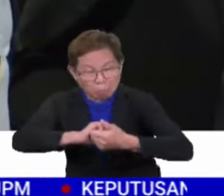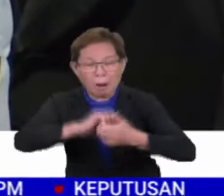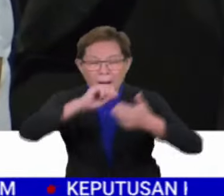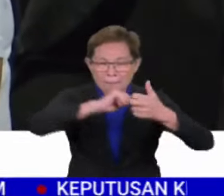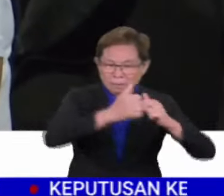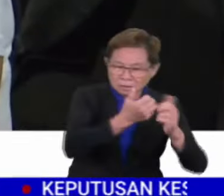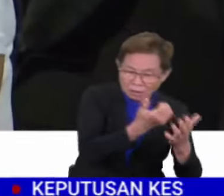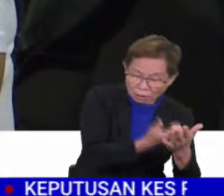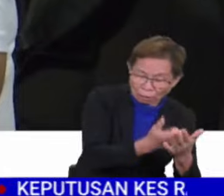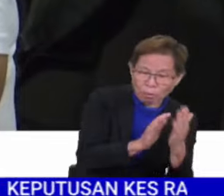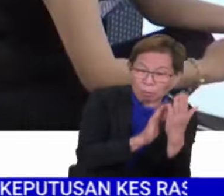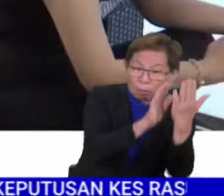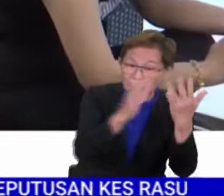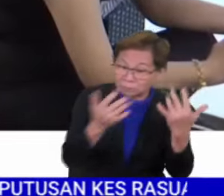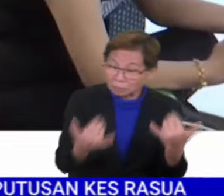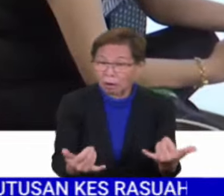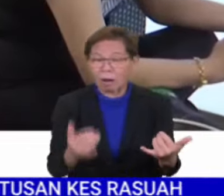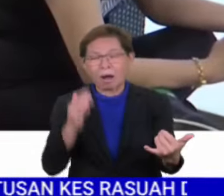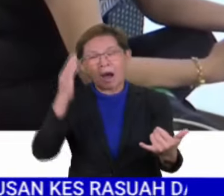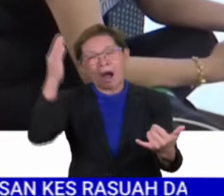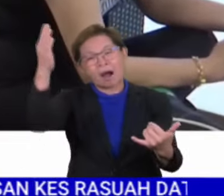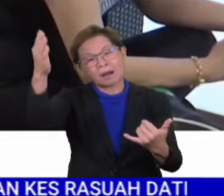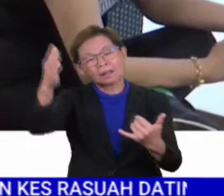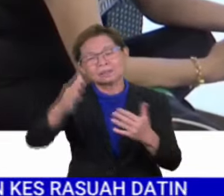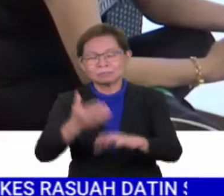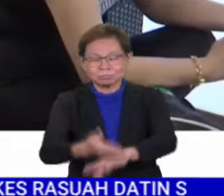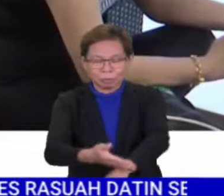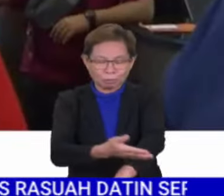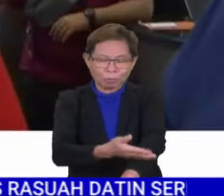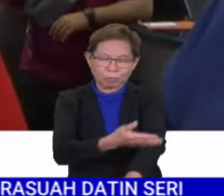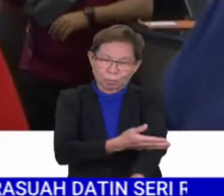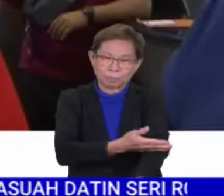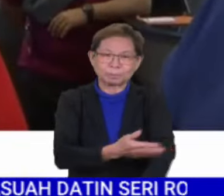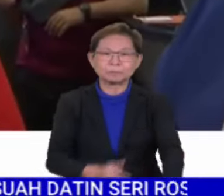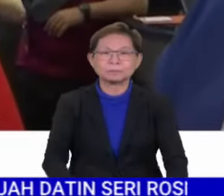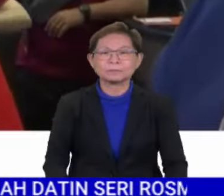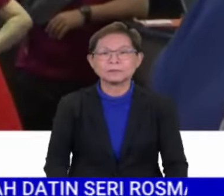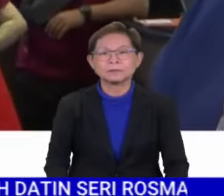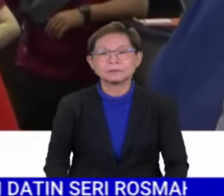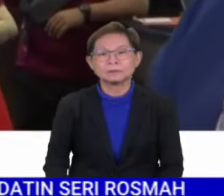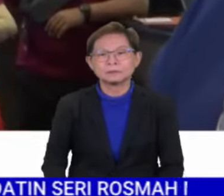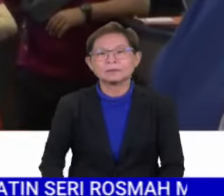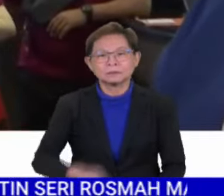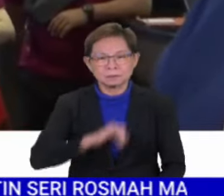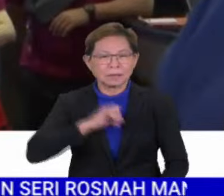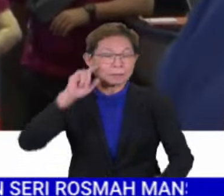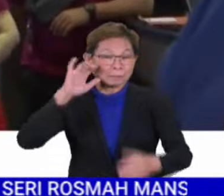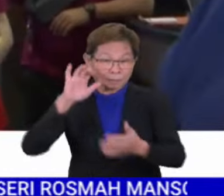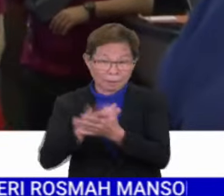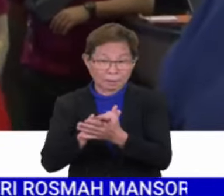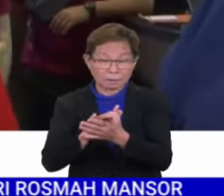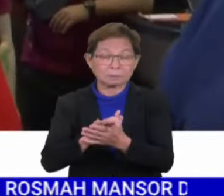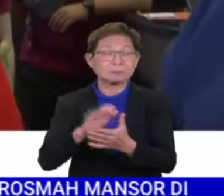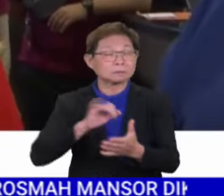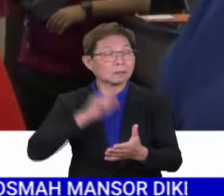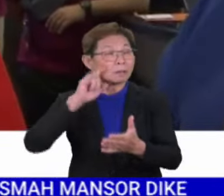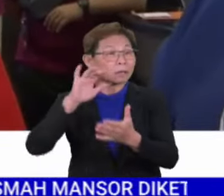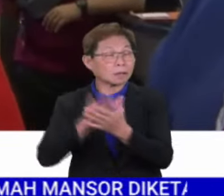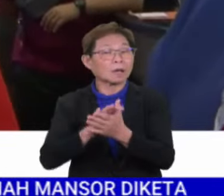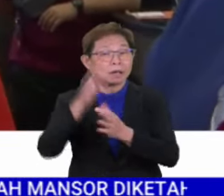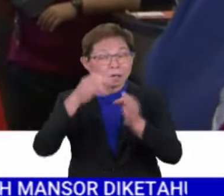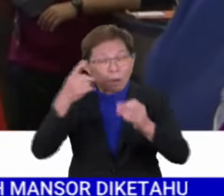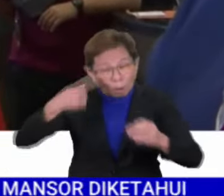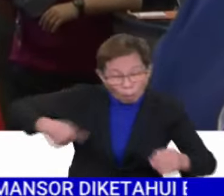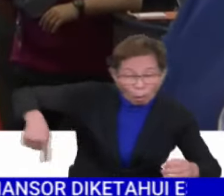masalah ekonomi yang dihadapi ketika ini akan dapat dipulihkan. Saya yakin kalau kita semua boleh